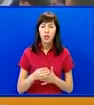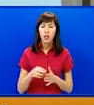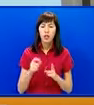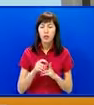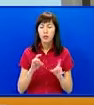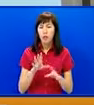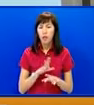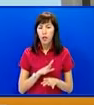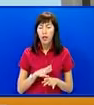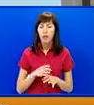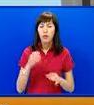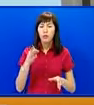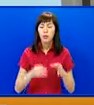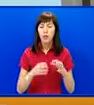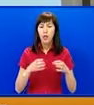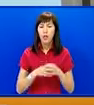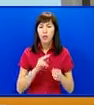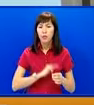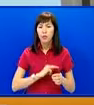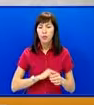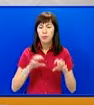и о работе судебной коллегии по гражданским делам.